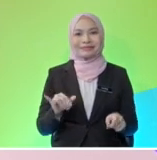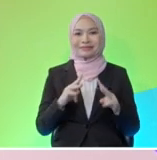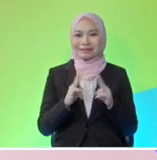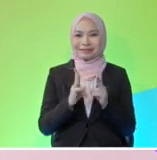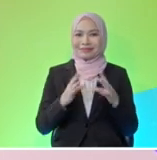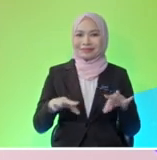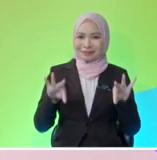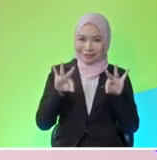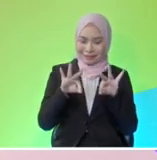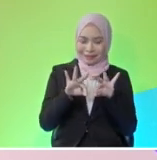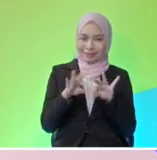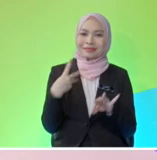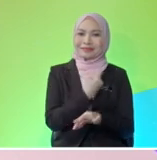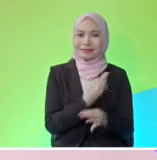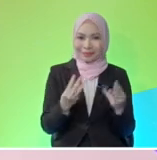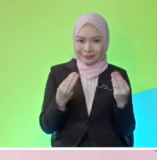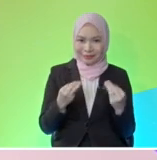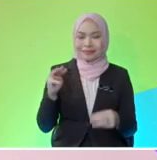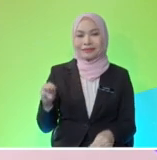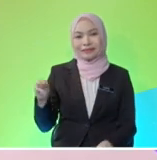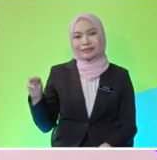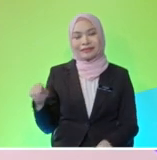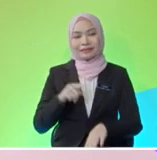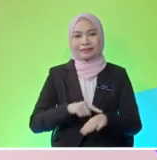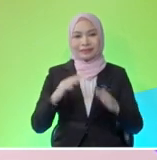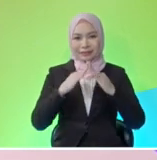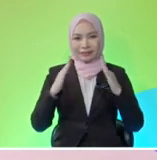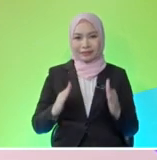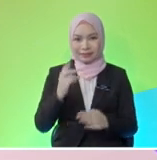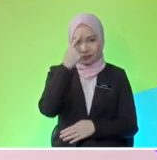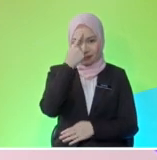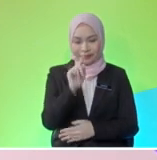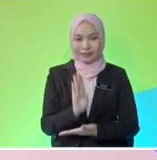untuk membantu kita di sini melengkapkan nombor